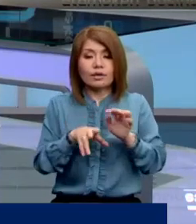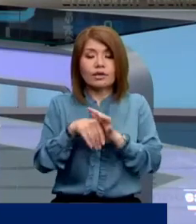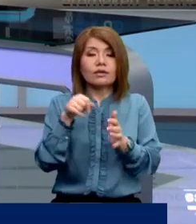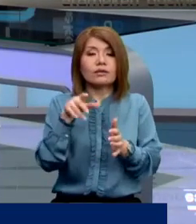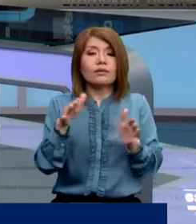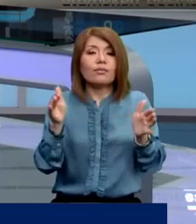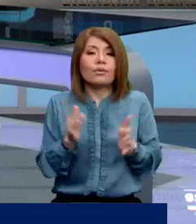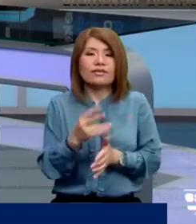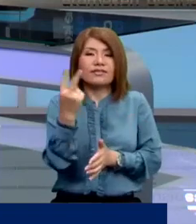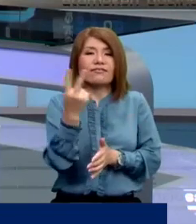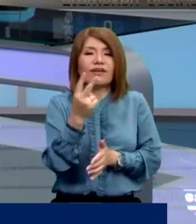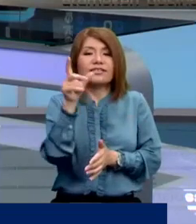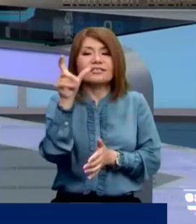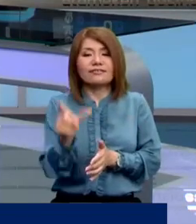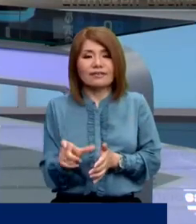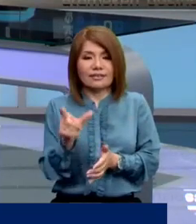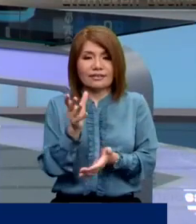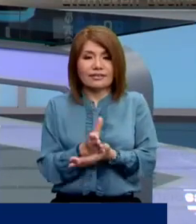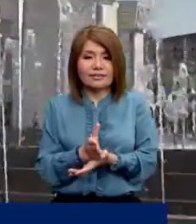кемі екі кандидат болмақ.